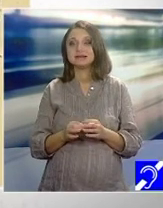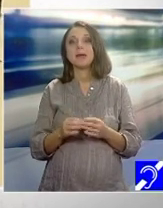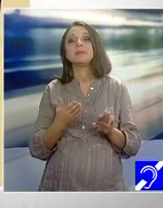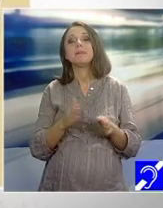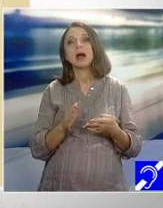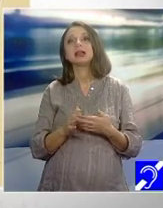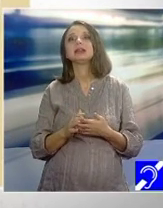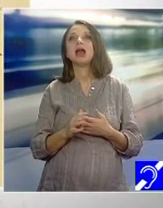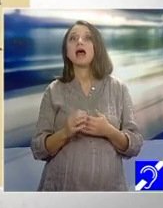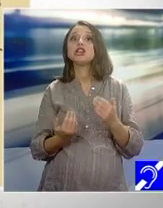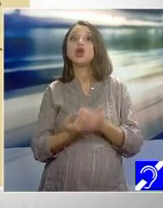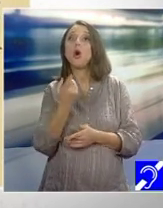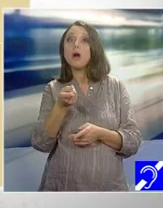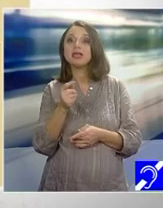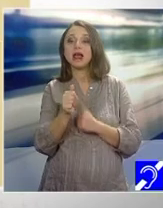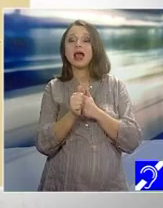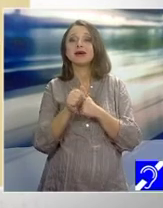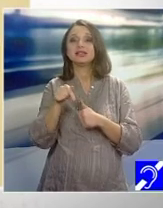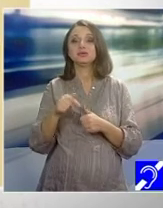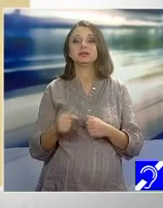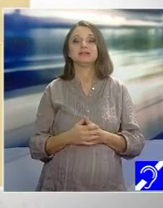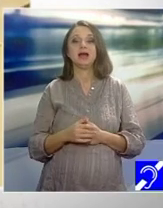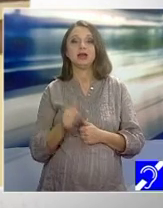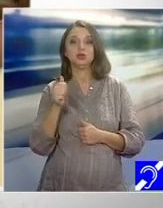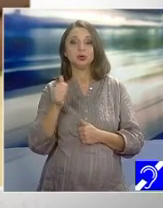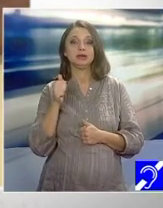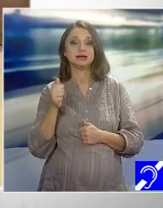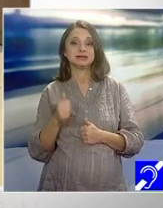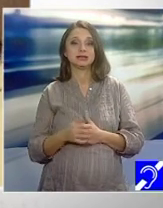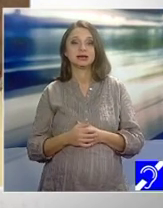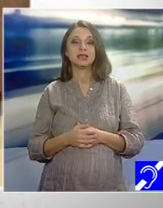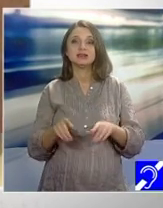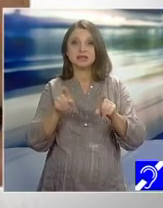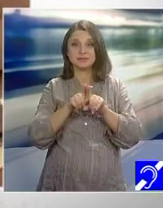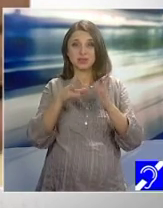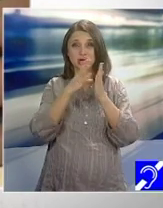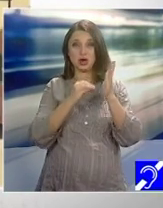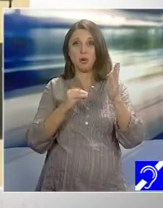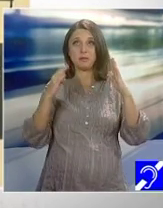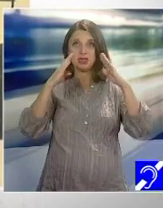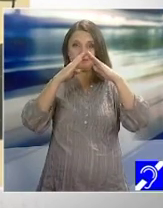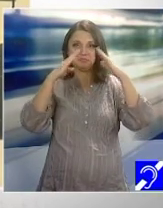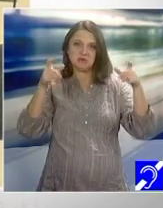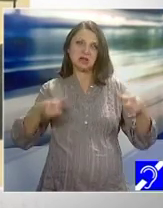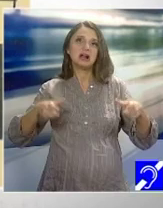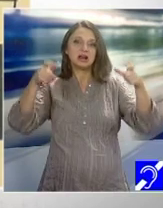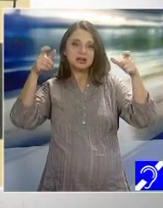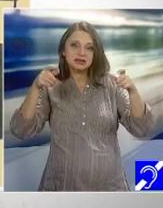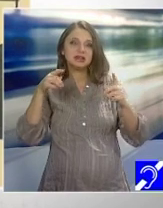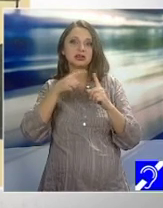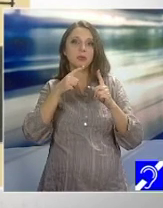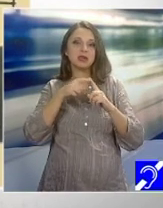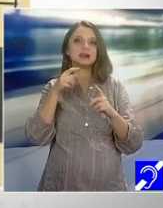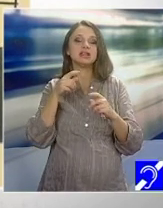a acestor ghiduri turistice pe care noi le-am creat. Sunt replici ale clădirilor, ale obiectivelor turistice pe